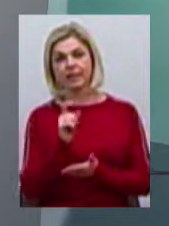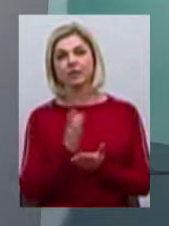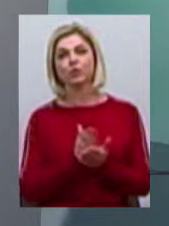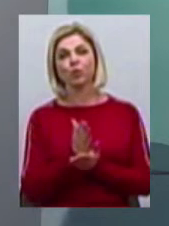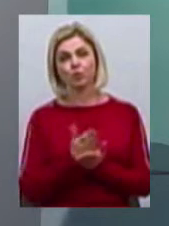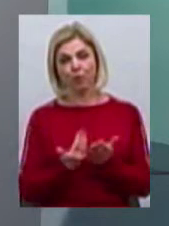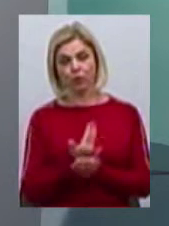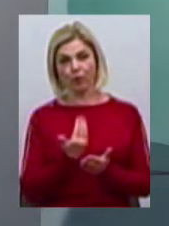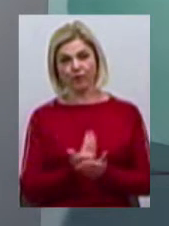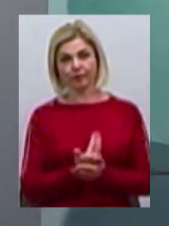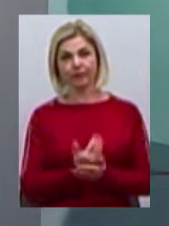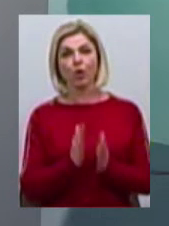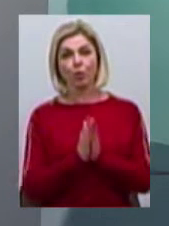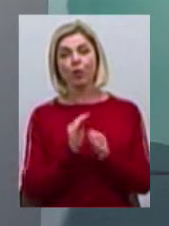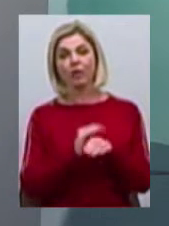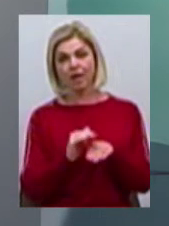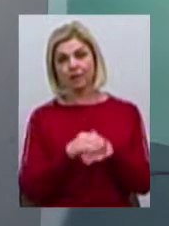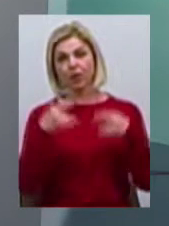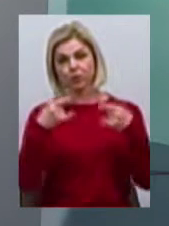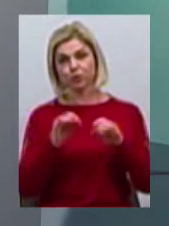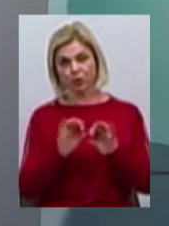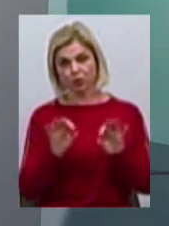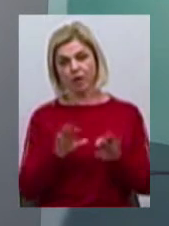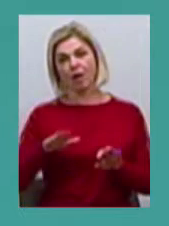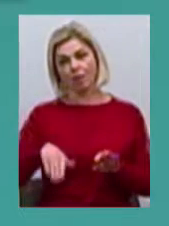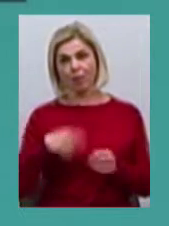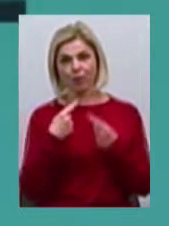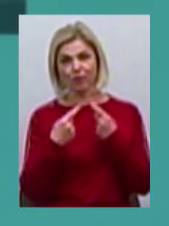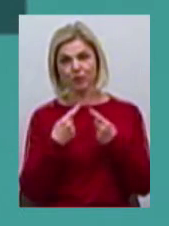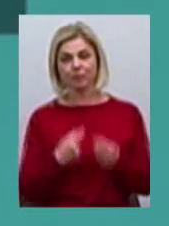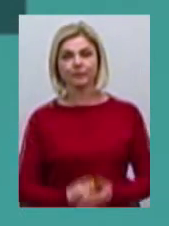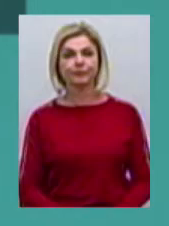Олександр Попов. Будь ласка, відеосюжет, а там поговоримо.